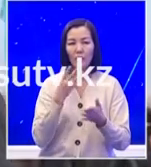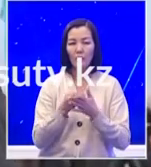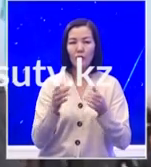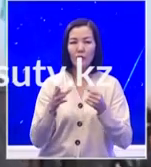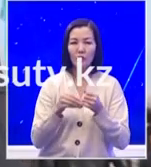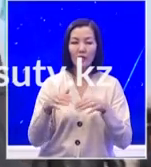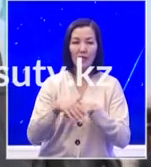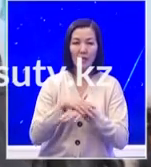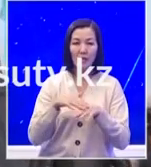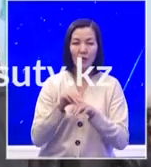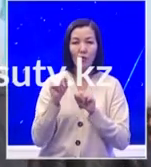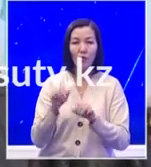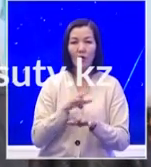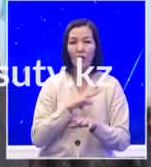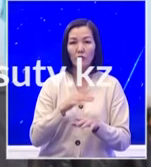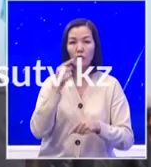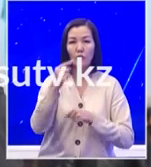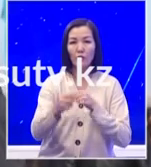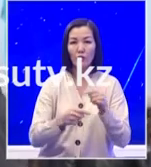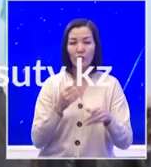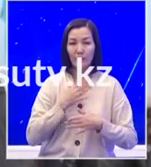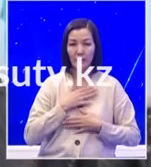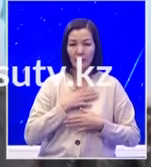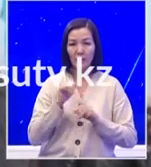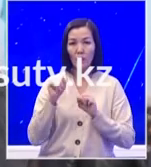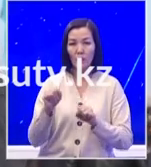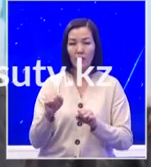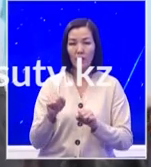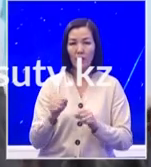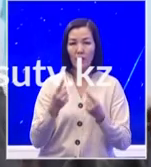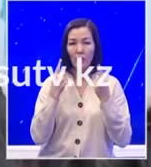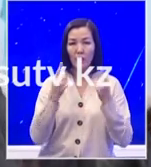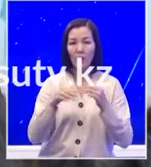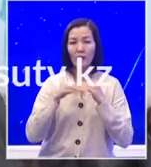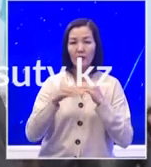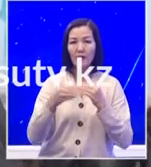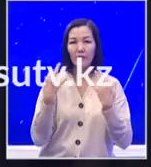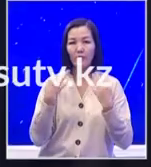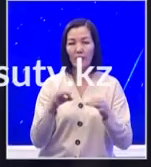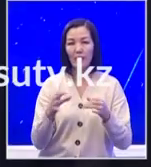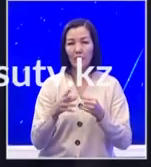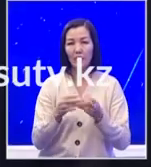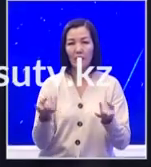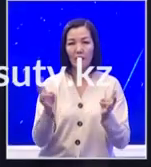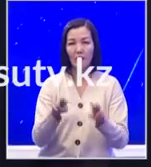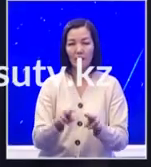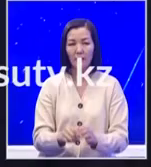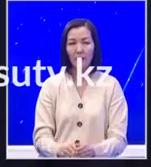жерін ғана қозғаған жоқ, келер ұрпақ болашақ бізді қорғады. Лан қайғыр жерді аманат қылып қалдырып кетті.